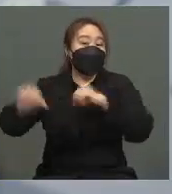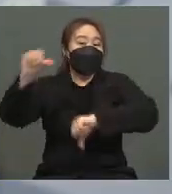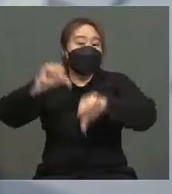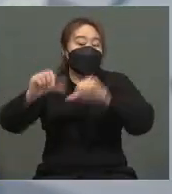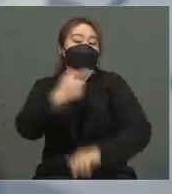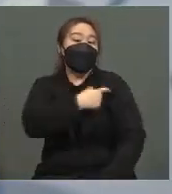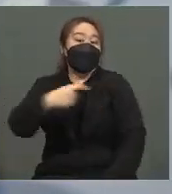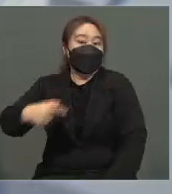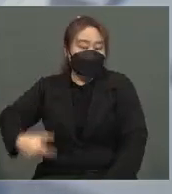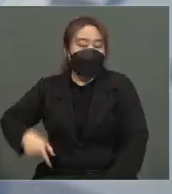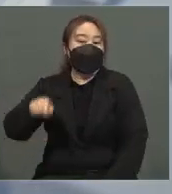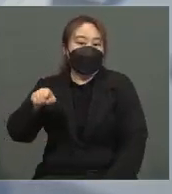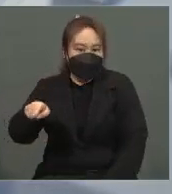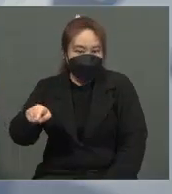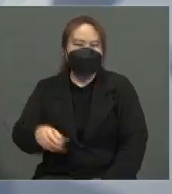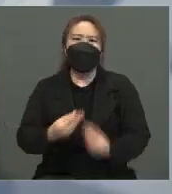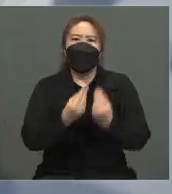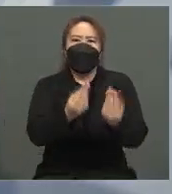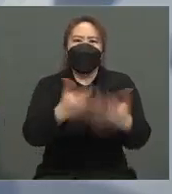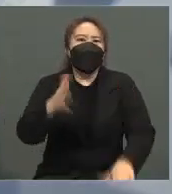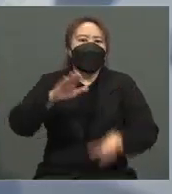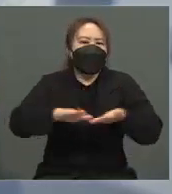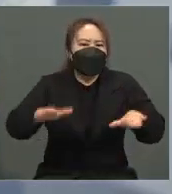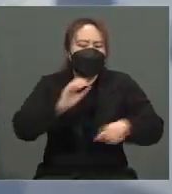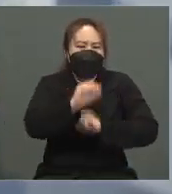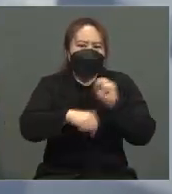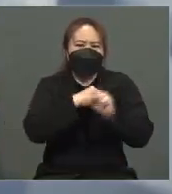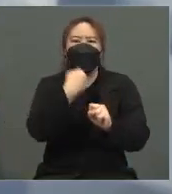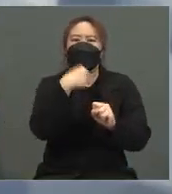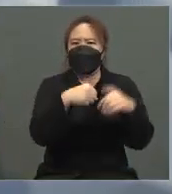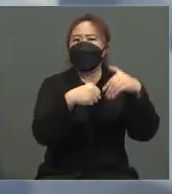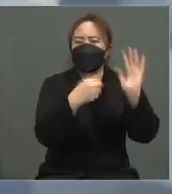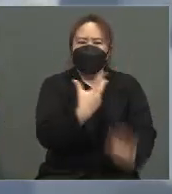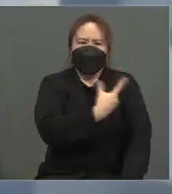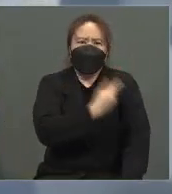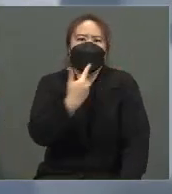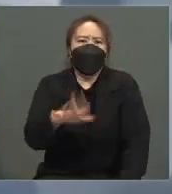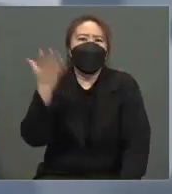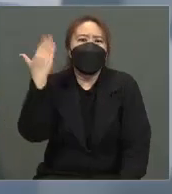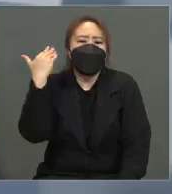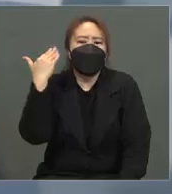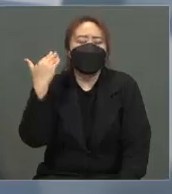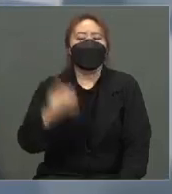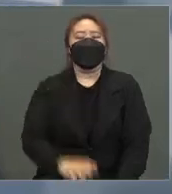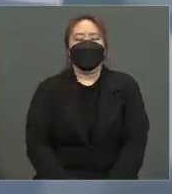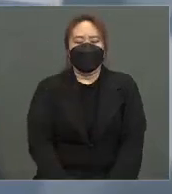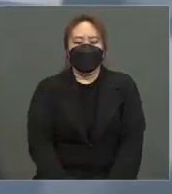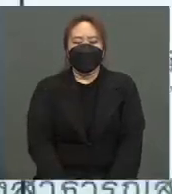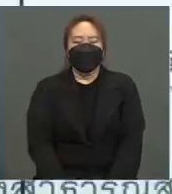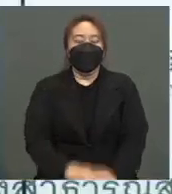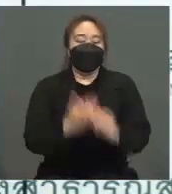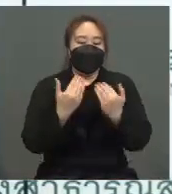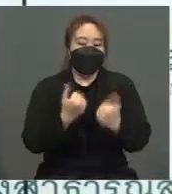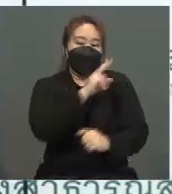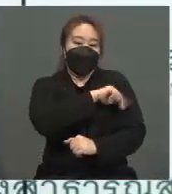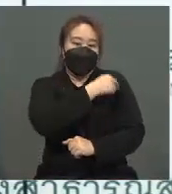ขาบอกว่าเขามีการฉีดให้กับเด็กไปแล้วตั้งแต่เมื่อวานนี้อายุตั้งแต่10ปีขึ้นไปนั่นเองนะคะเรื่องนี้ค่ะนายแพทย์ไพศาลดั่น